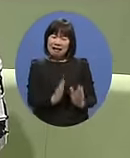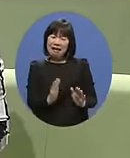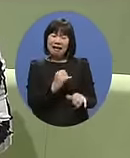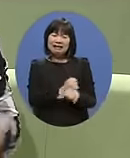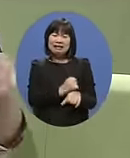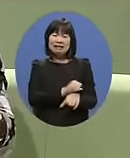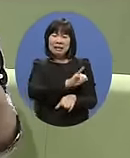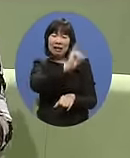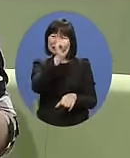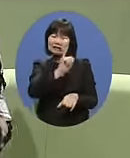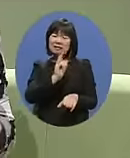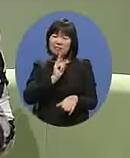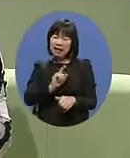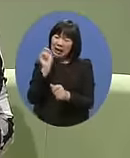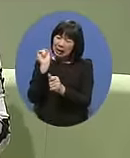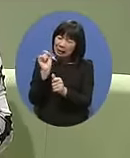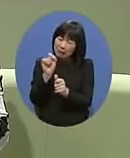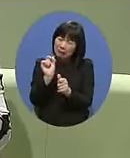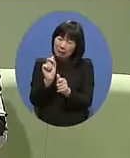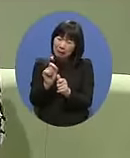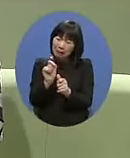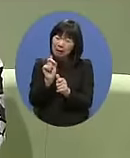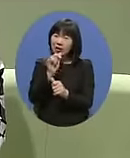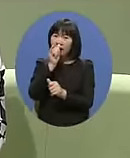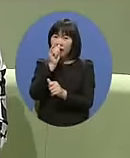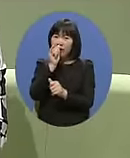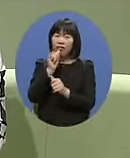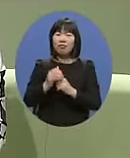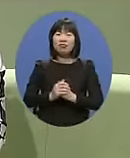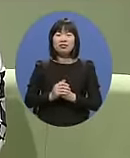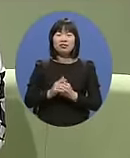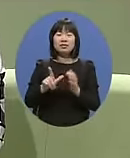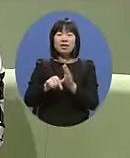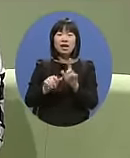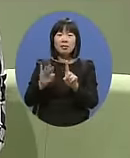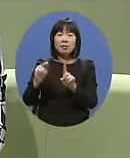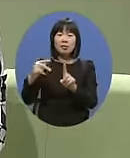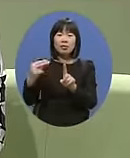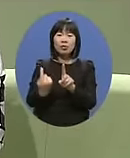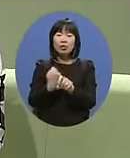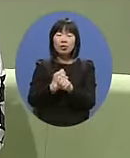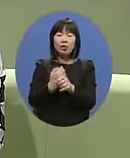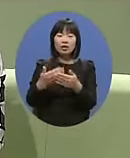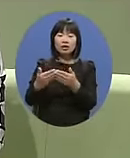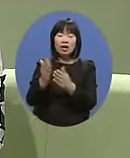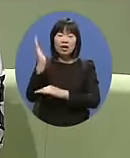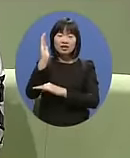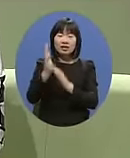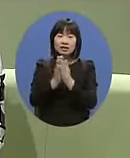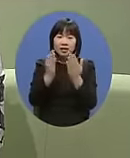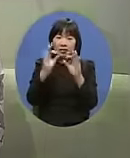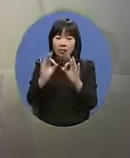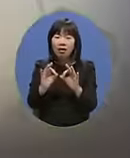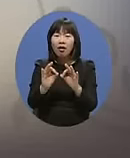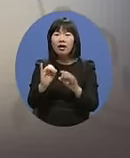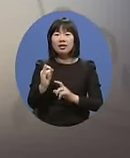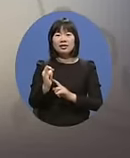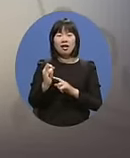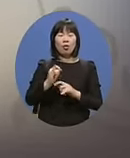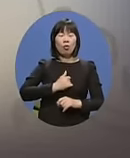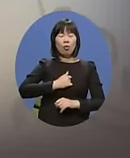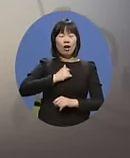막 언니들이 막 구박하잖아요. 네. 네. 그런데 그때 한 번도 그 동화에서 신데렐라는 그래서 화가